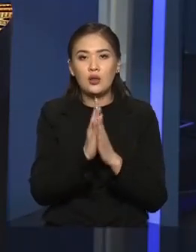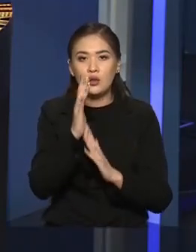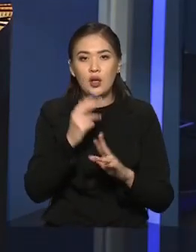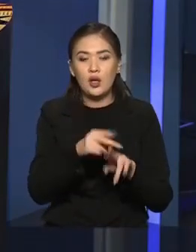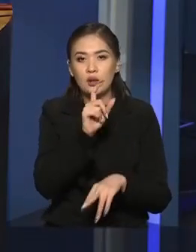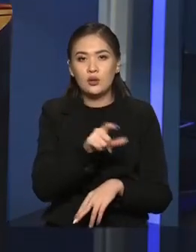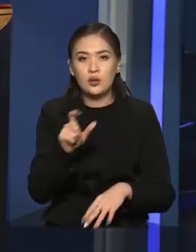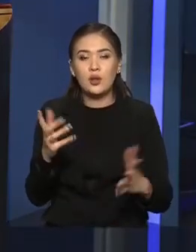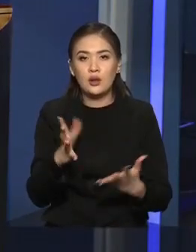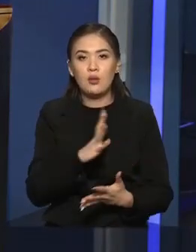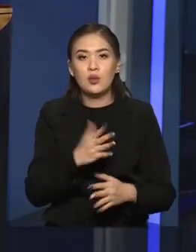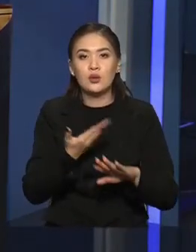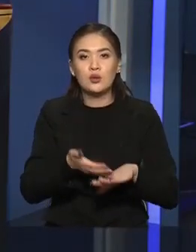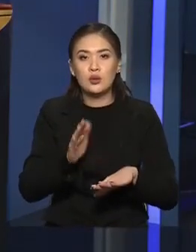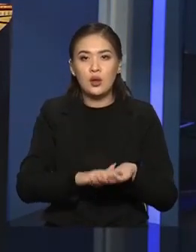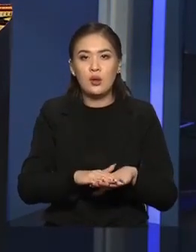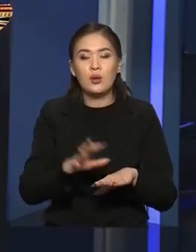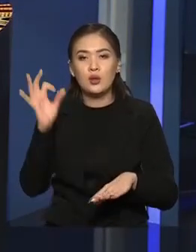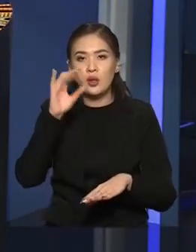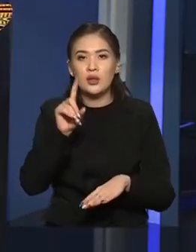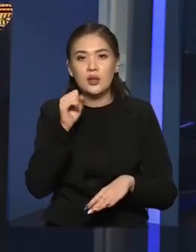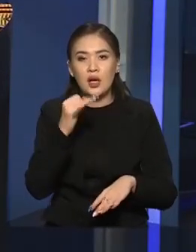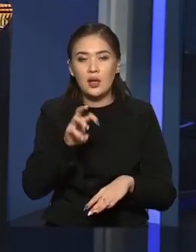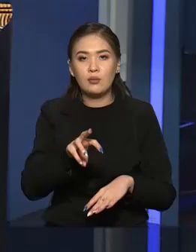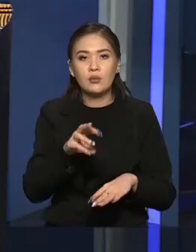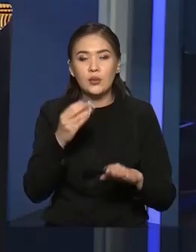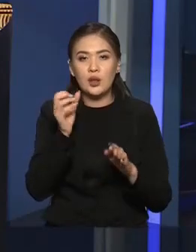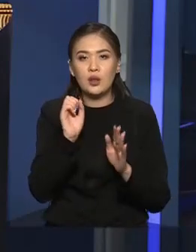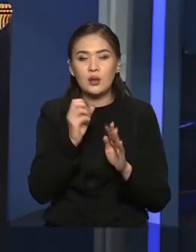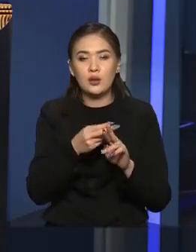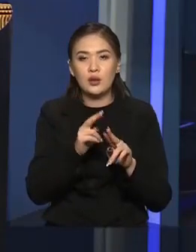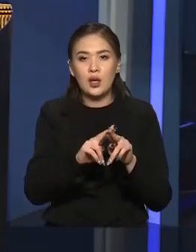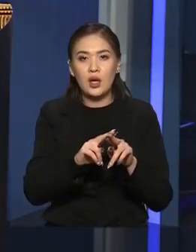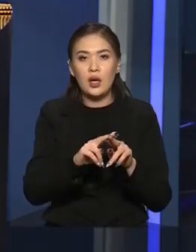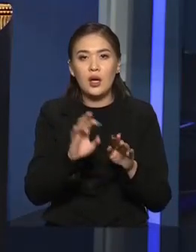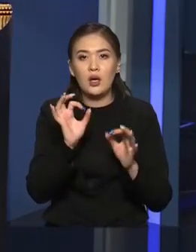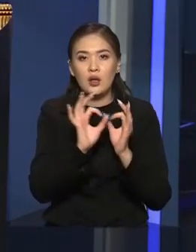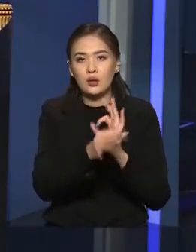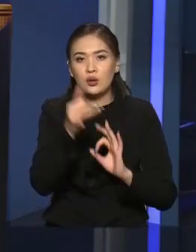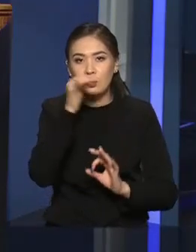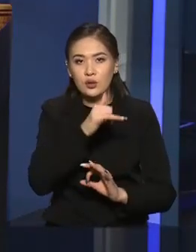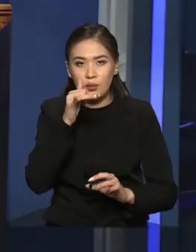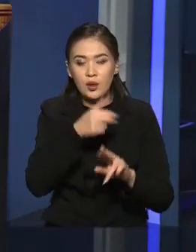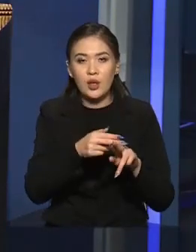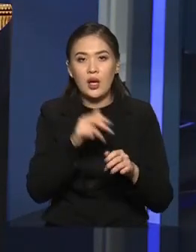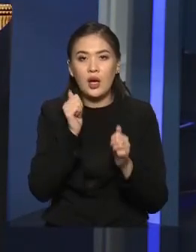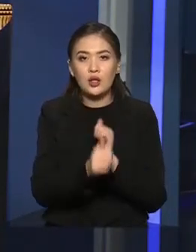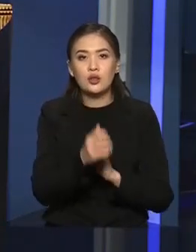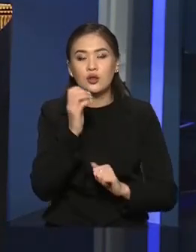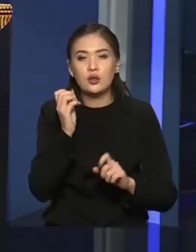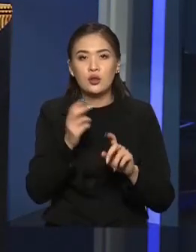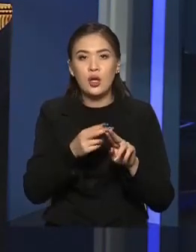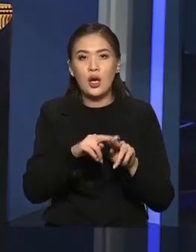граждан, испытывающих трудности с погашением займов. А вот мажилисмены даже приводят цифры. Каждый четвертый экономически